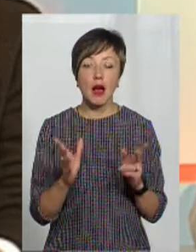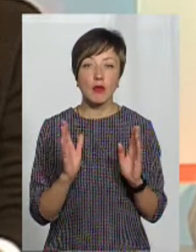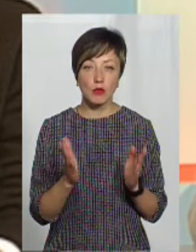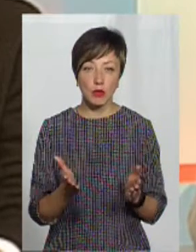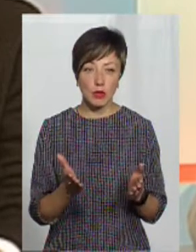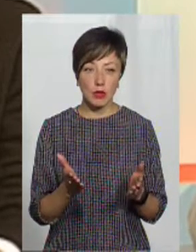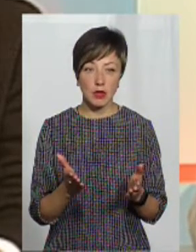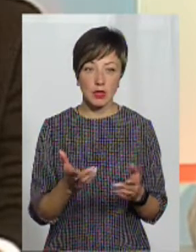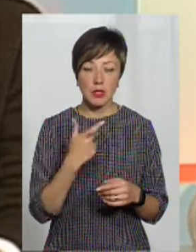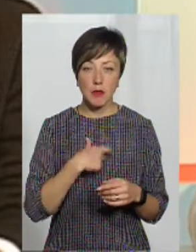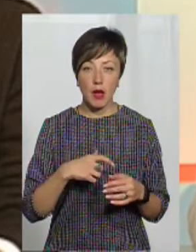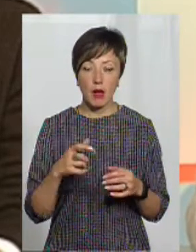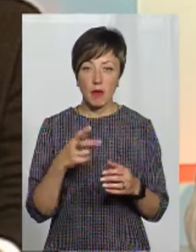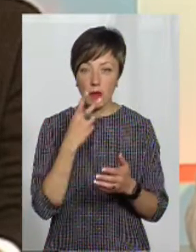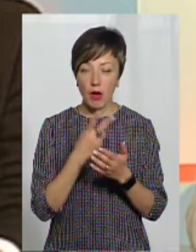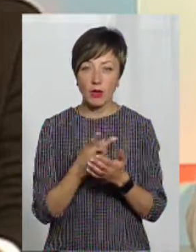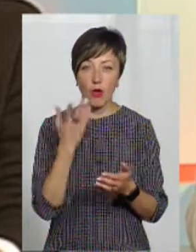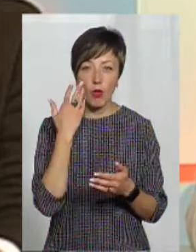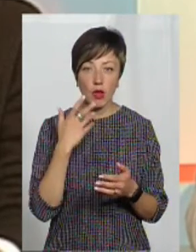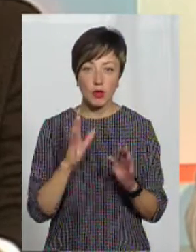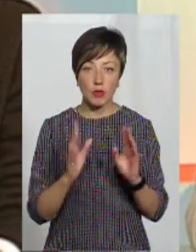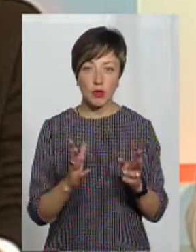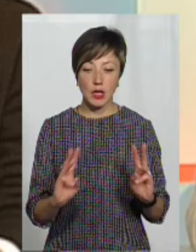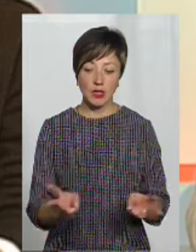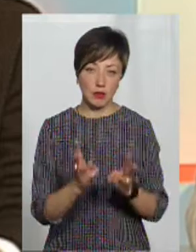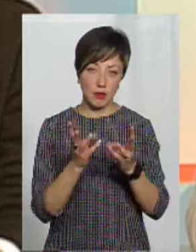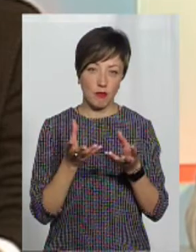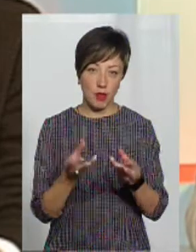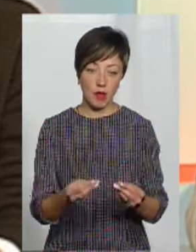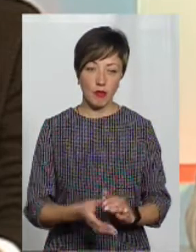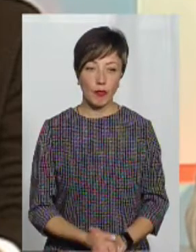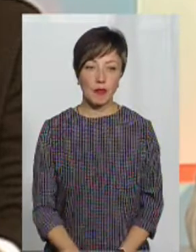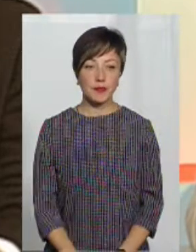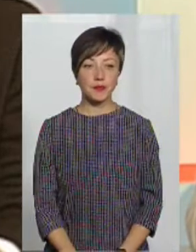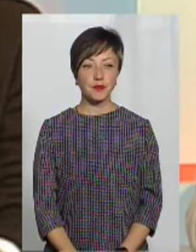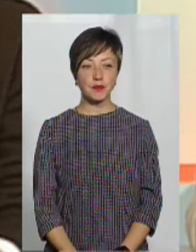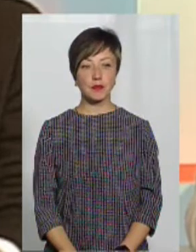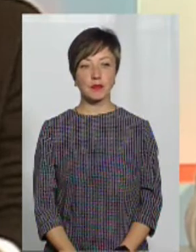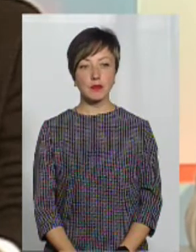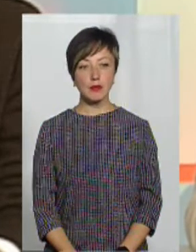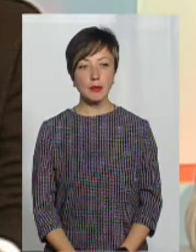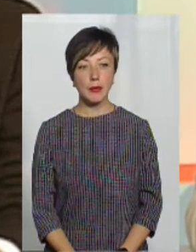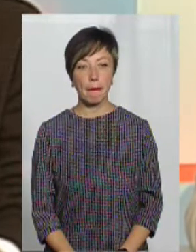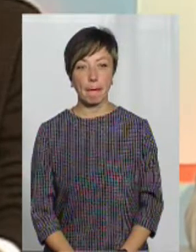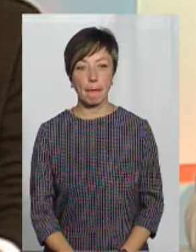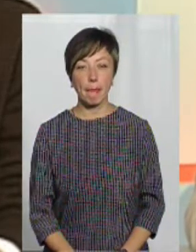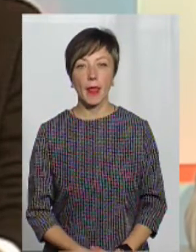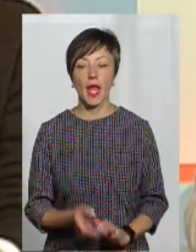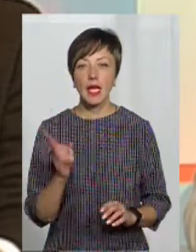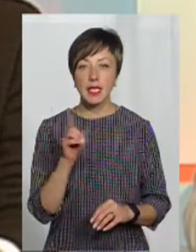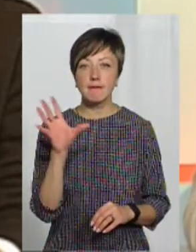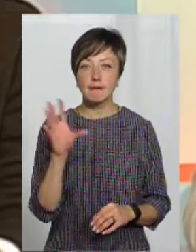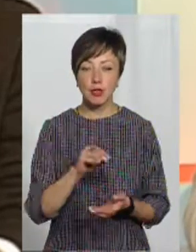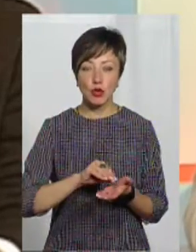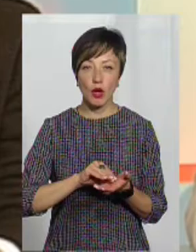вона буде себе поводити, коли на неї буде термічний вплив чинитися, тобто спалювання. І те все,